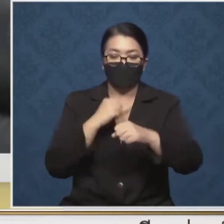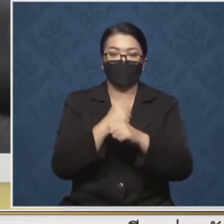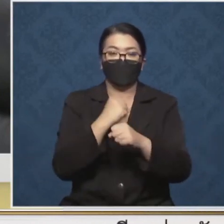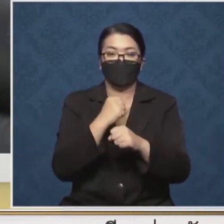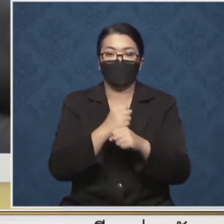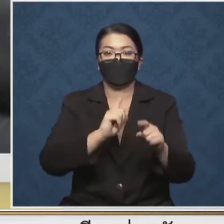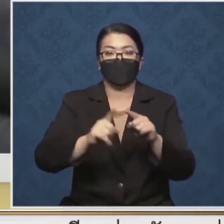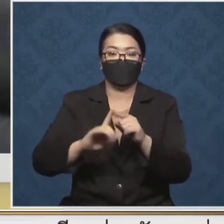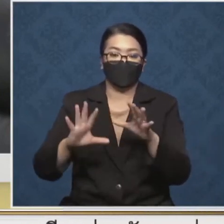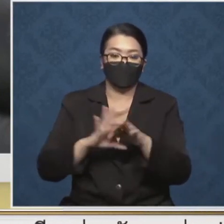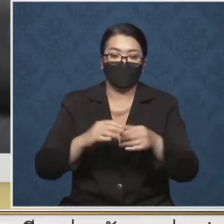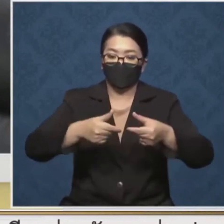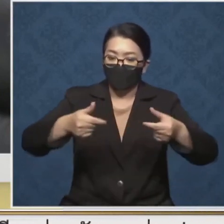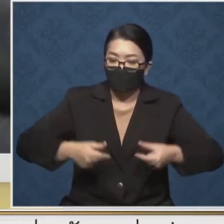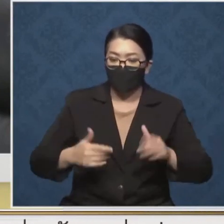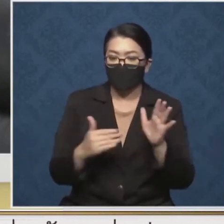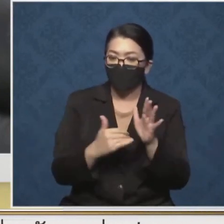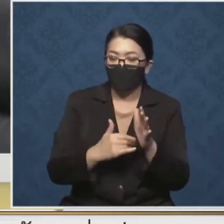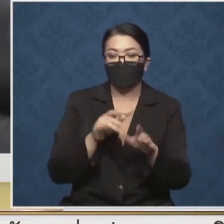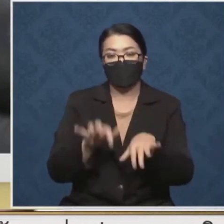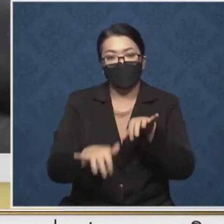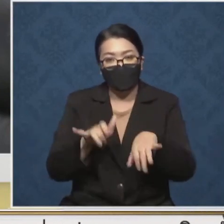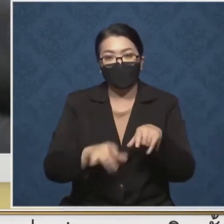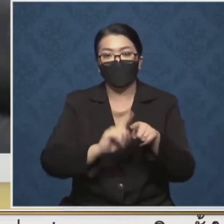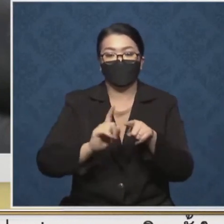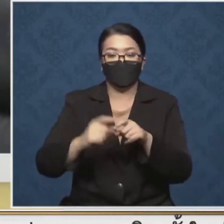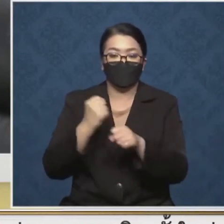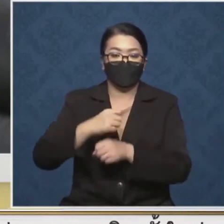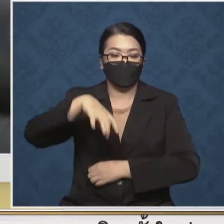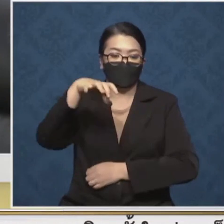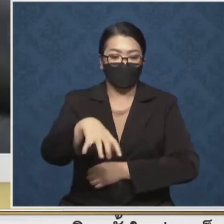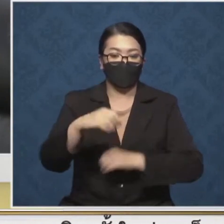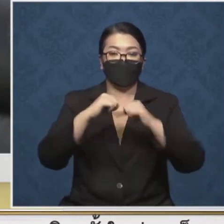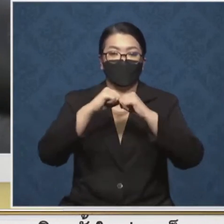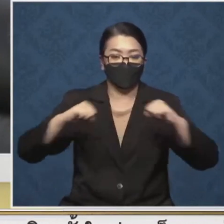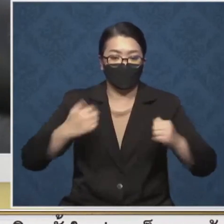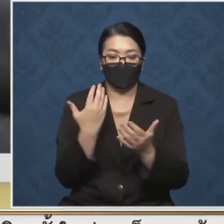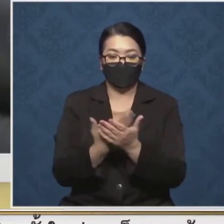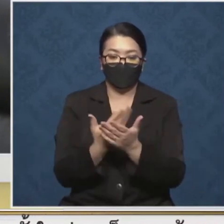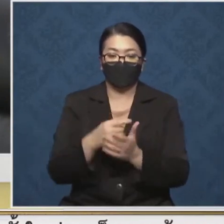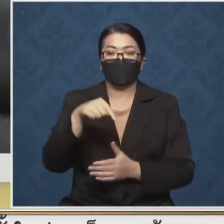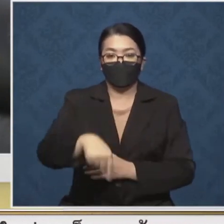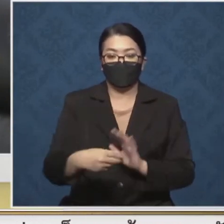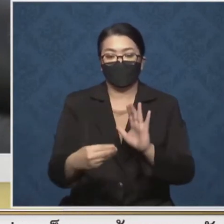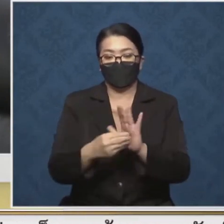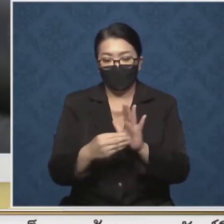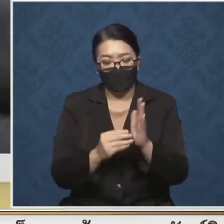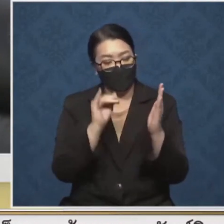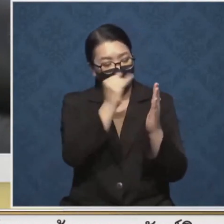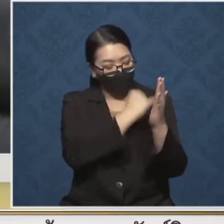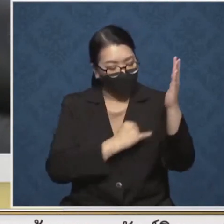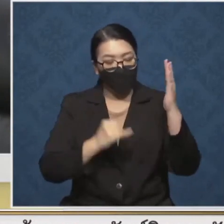ที่เกี่ยวกับธุรการแลเอกสารขึนมารวมไปถงมีการเก่าสรางอาคารสำนังานทั้งในกรงเทพแล้วก็ต่างจงหวัด